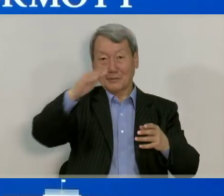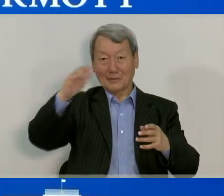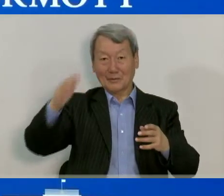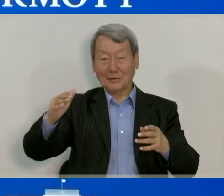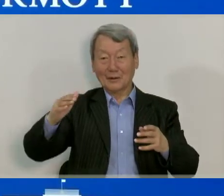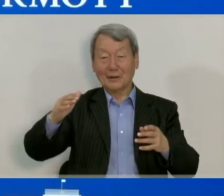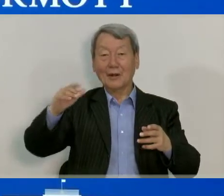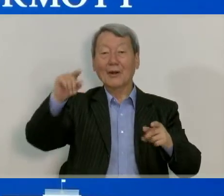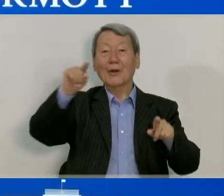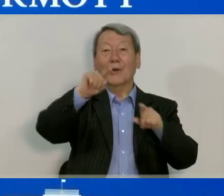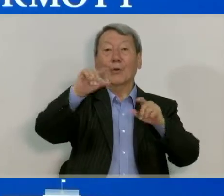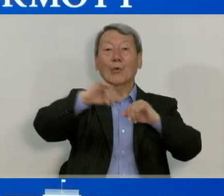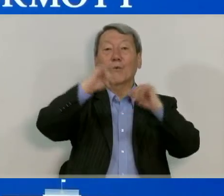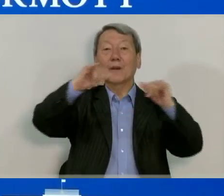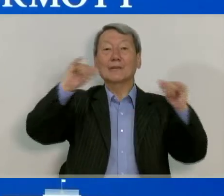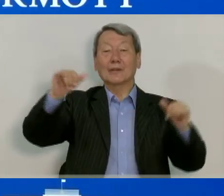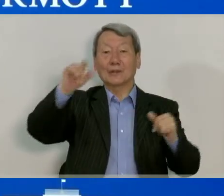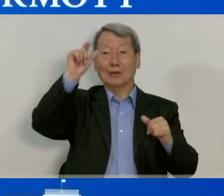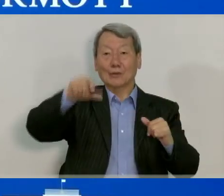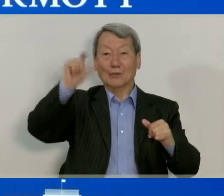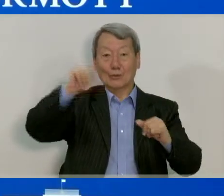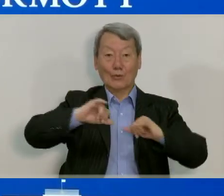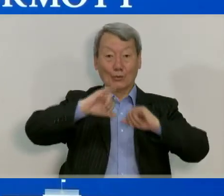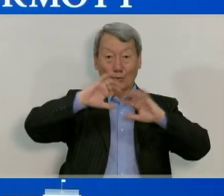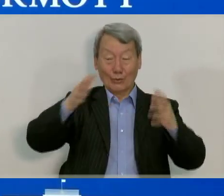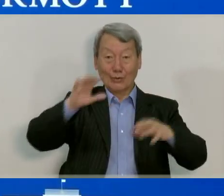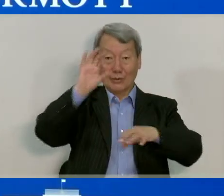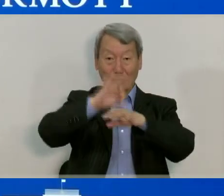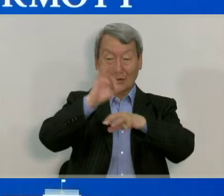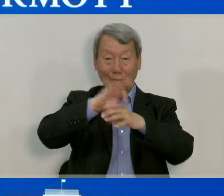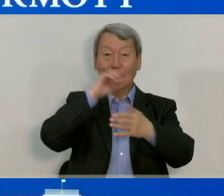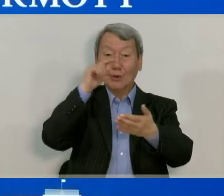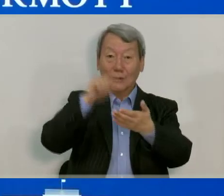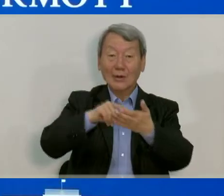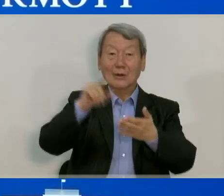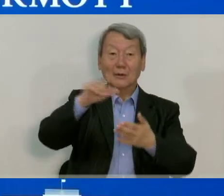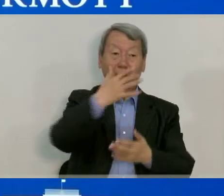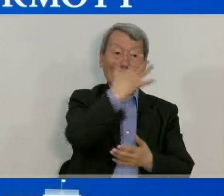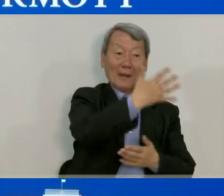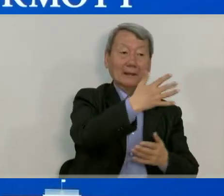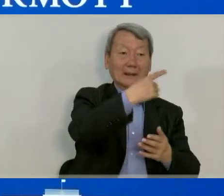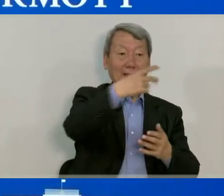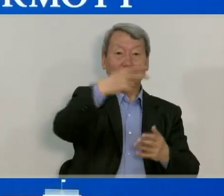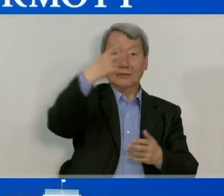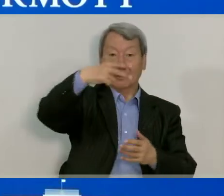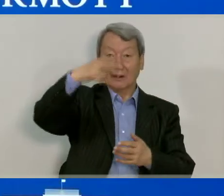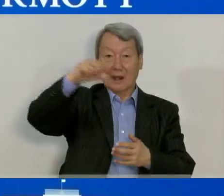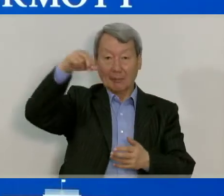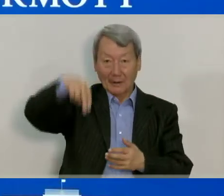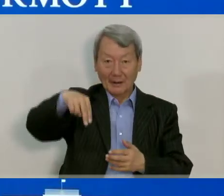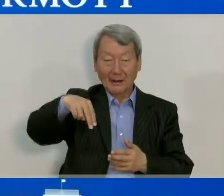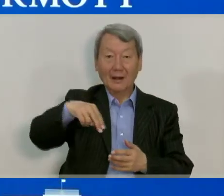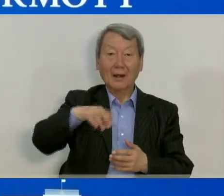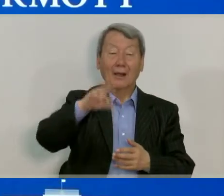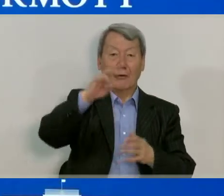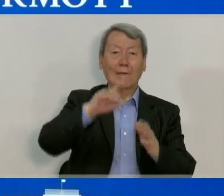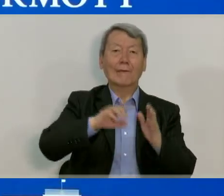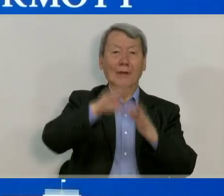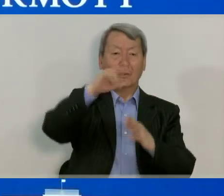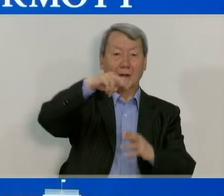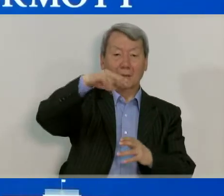что увеличение числа случаев коронавирусом отмечалось с 5 по 20 апреля с наивысшим